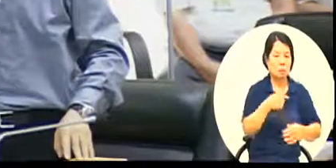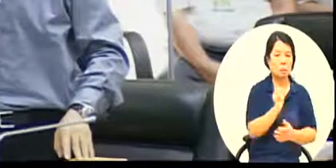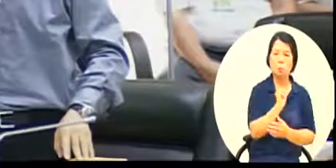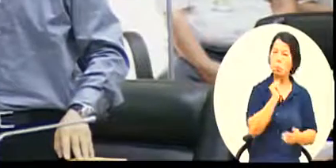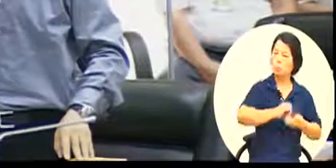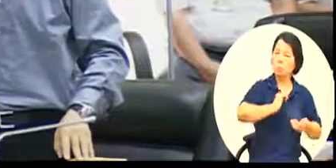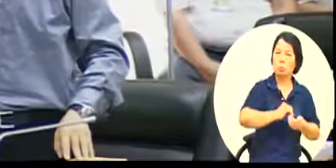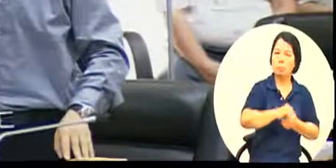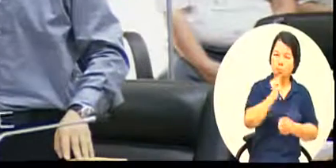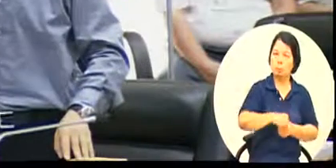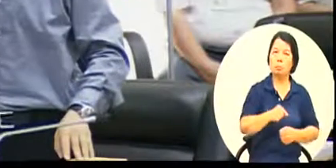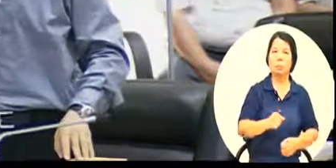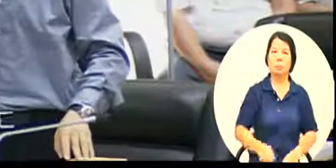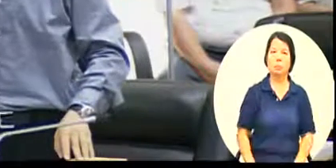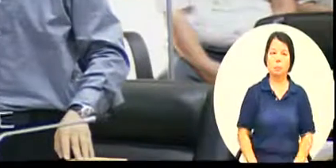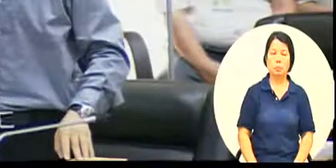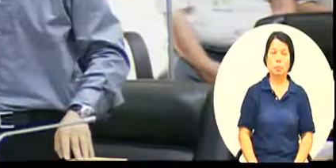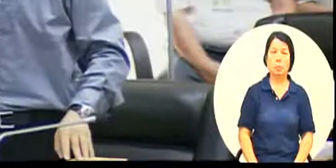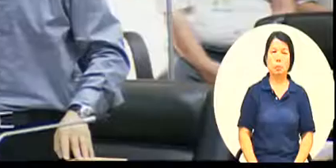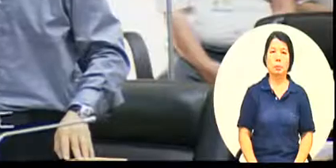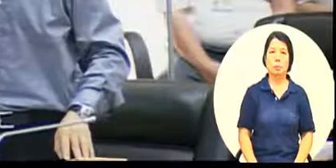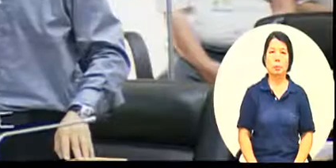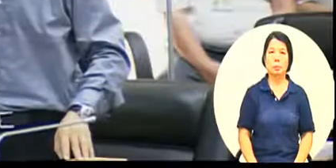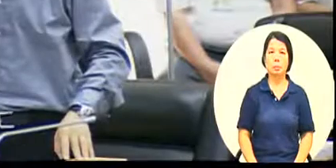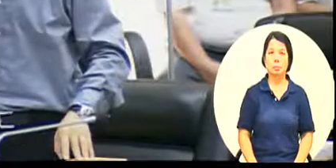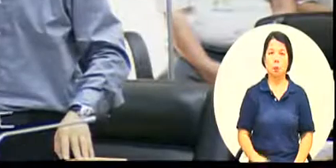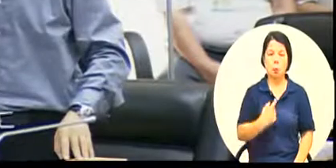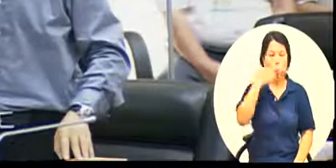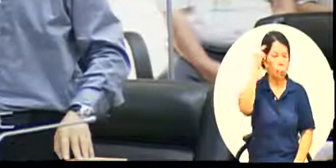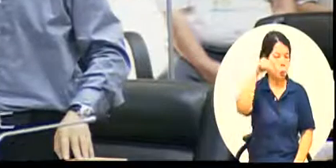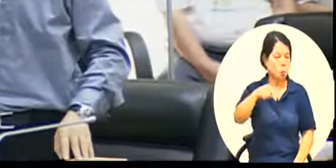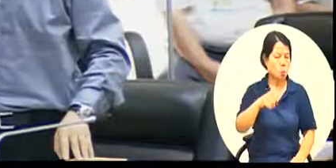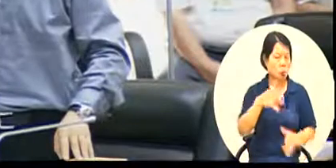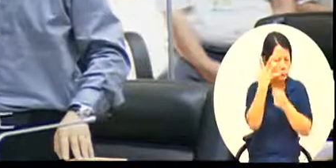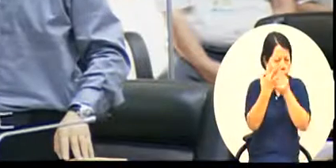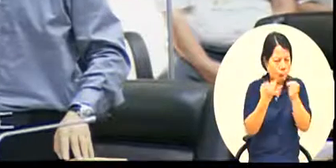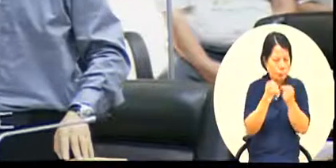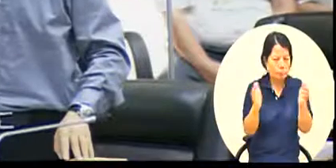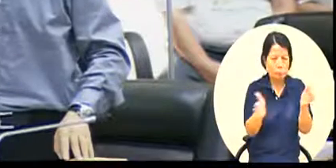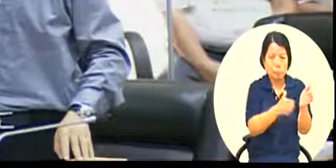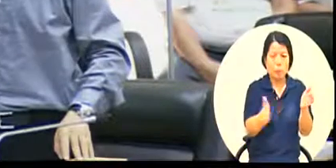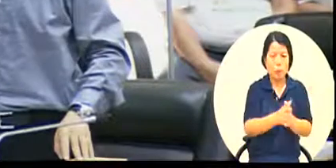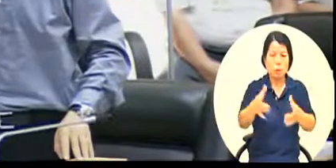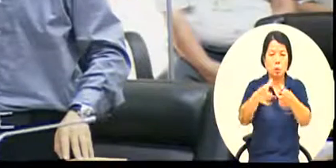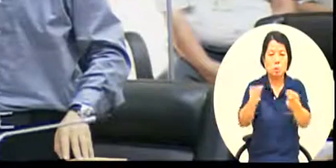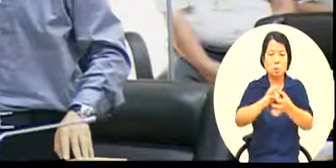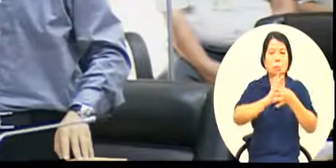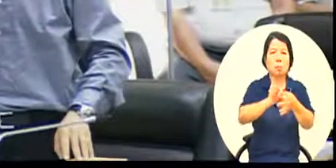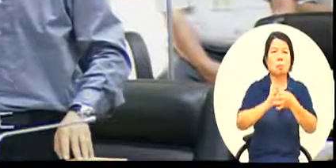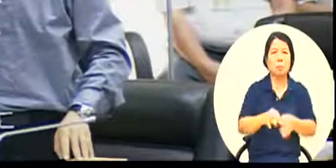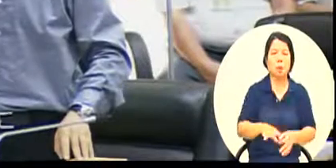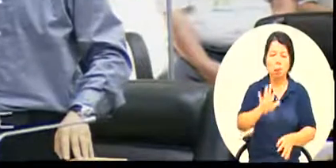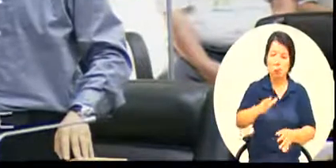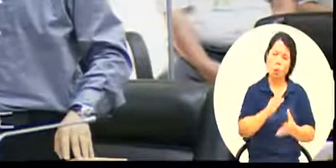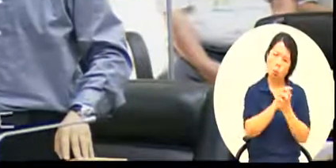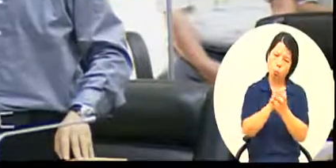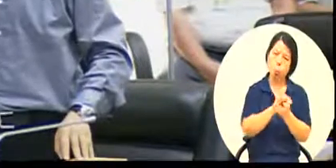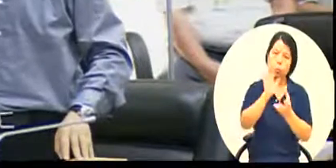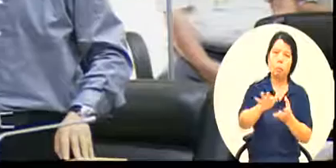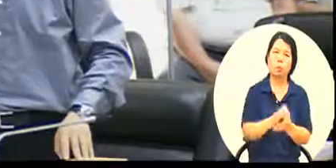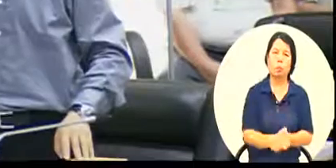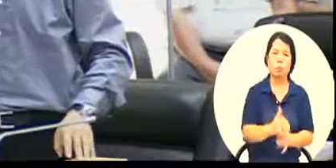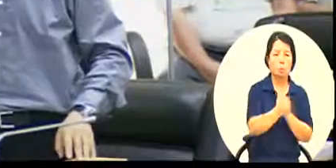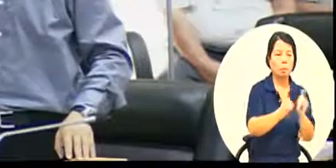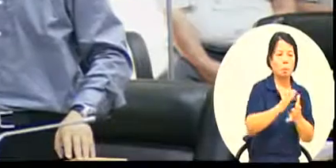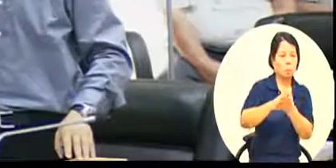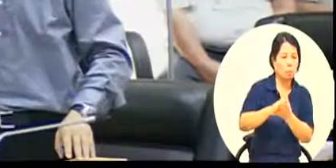一个整个跟我觉得真的这几年吼，跟日本的关系我觉得是虽然友好，可是民间也非常友好，我们